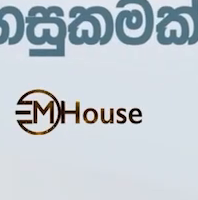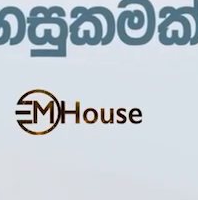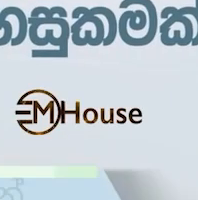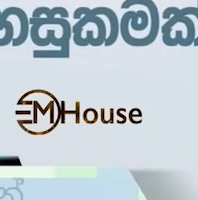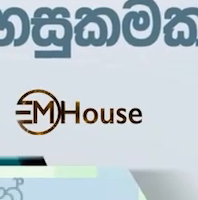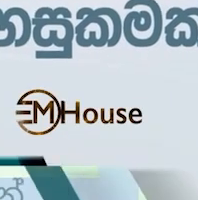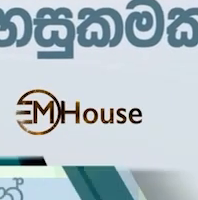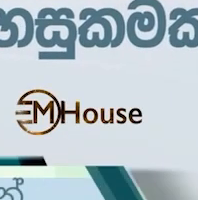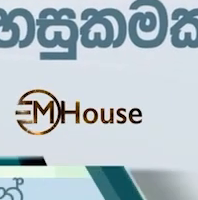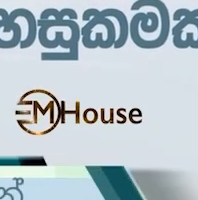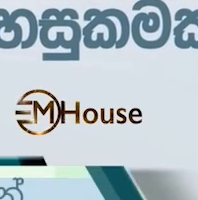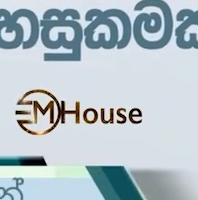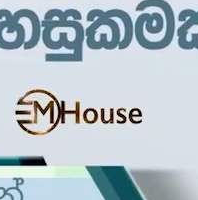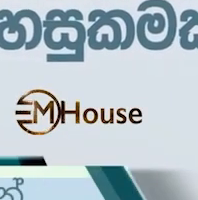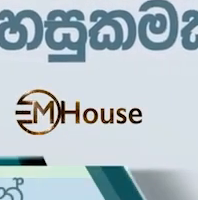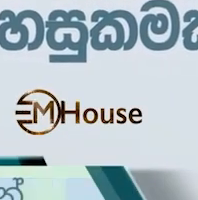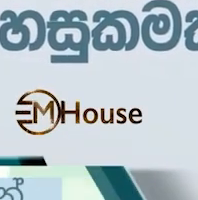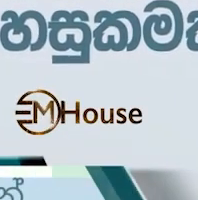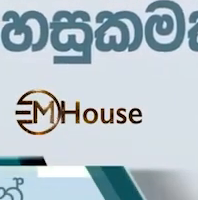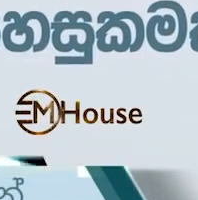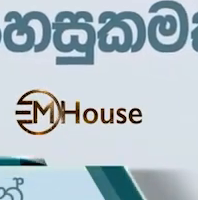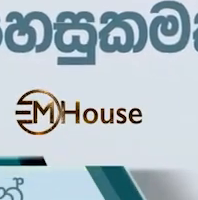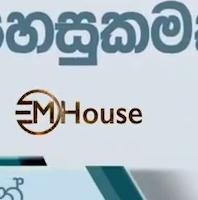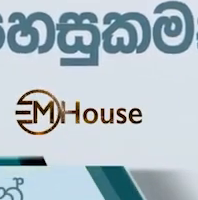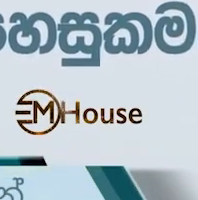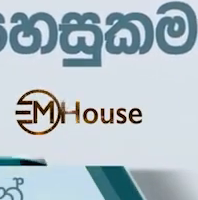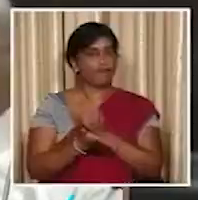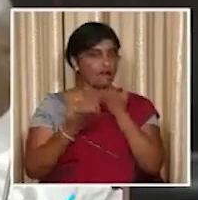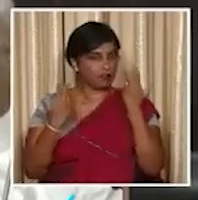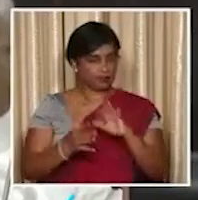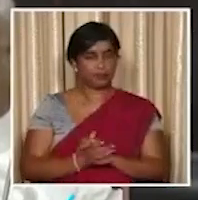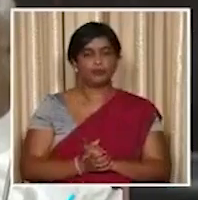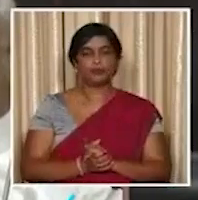සුළු හා මධ්‍ය පරිමාණ ව්‍යවසායකයන්ට සහනදායි ණය පහසුකමක්.